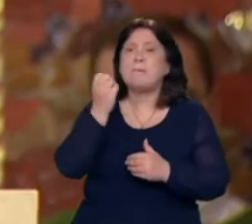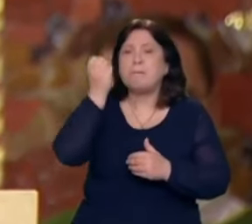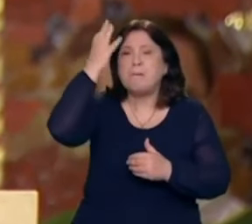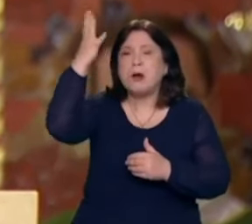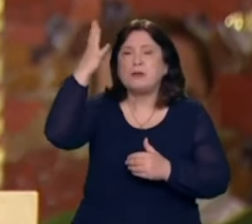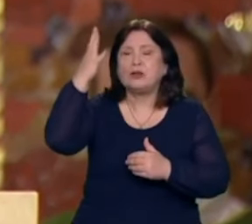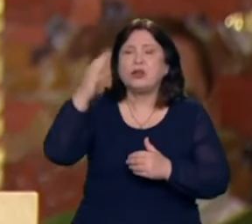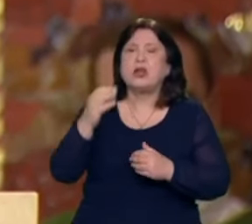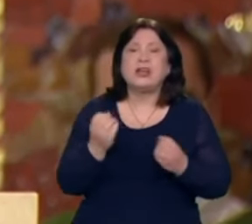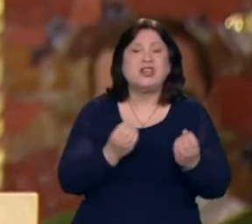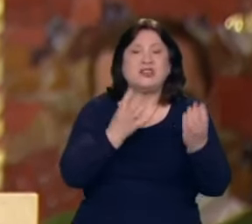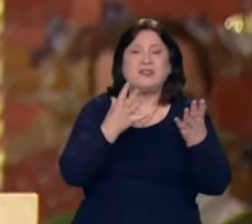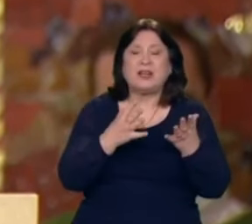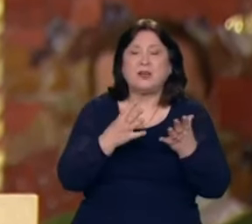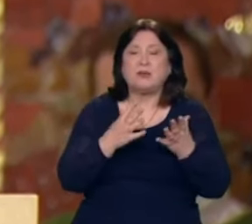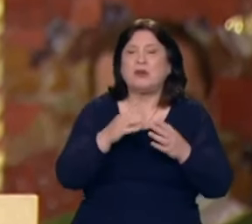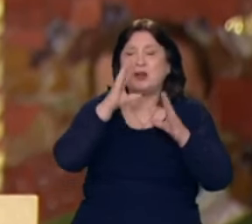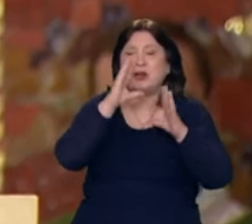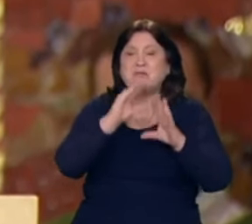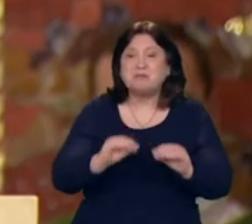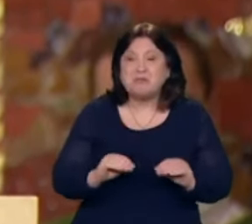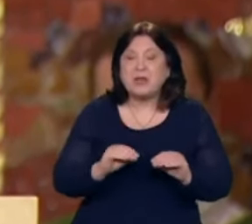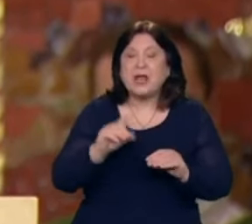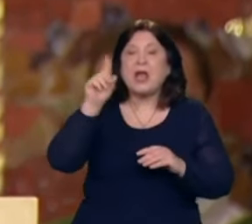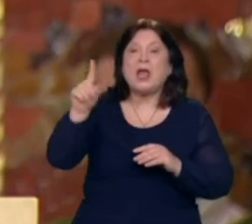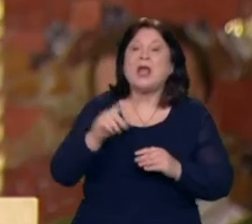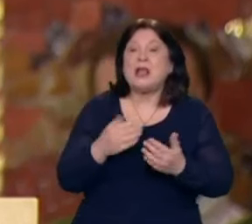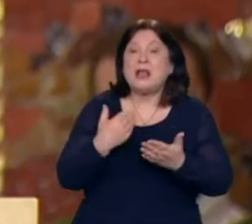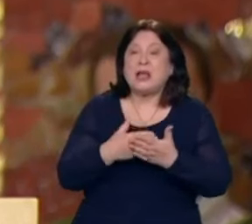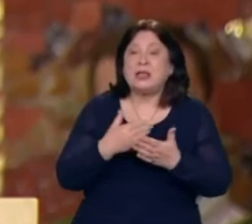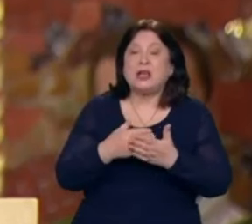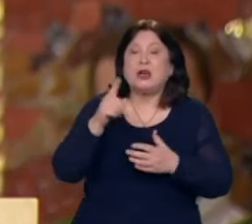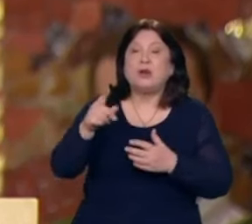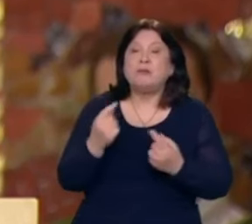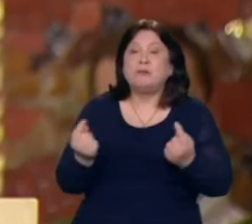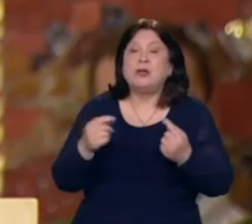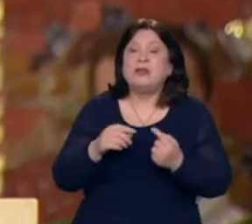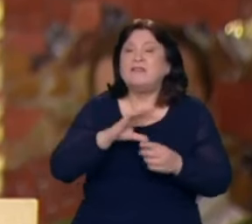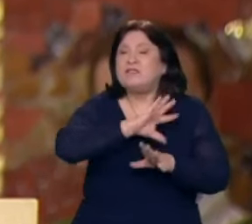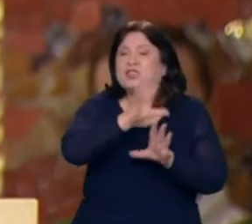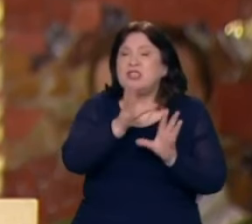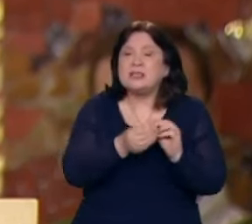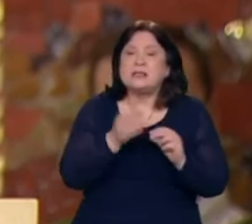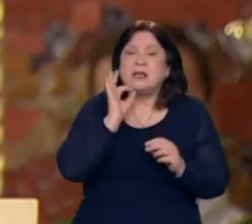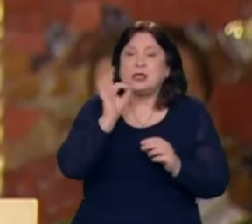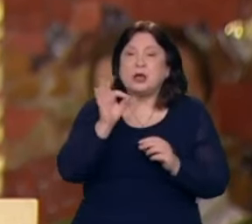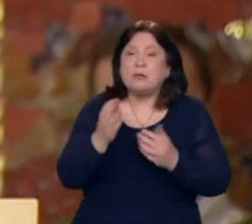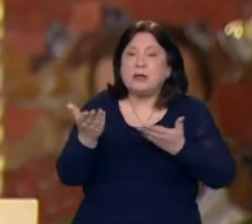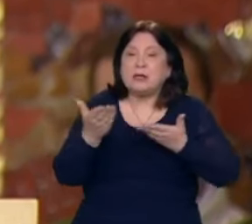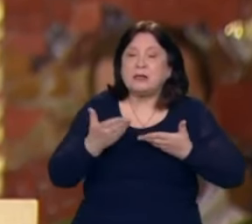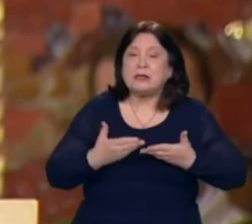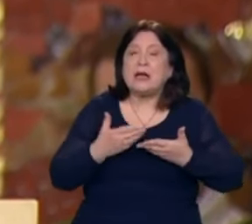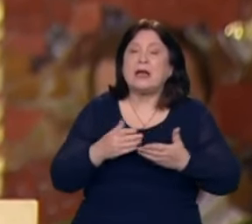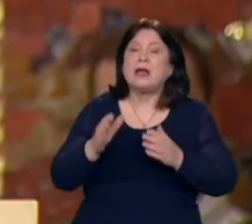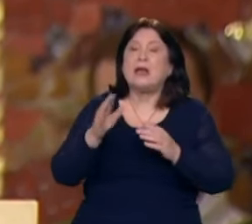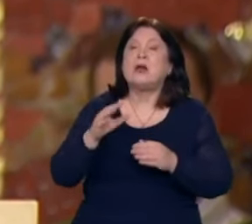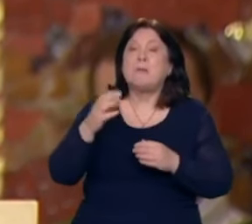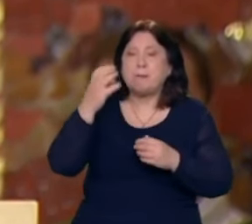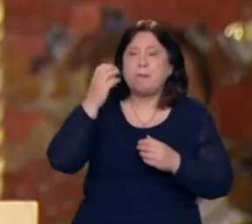bo blask jej nie ustaje a Przybyły mi wraz z nią wszystkie dobra i niezliczone bogactwa w jej